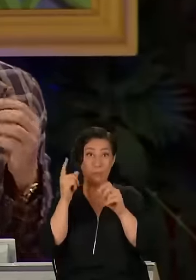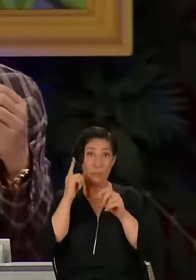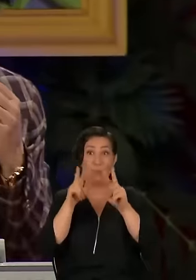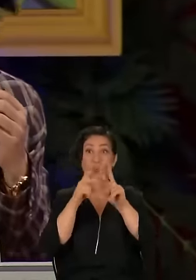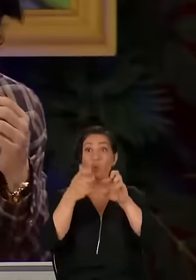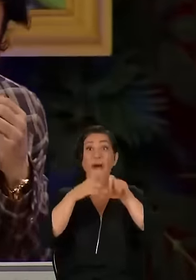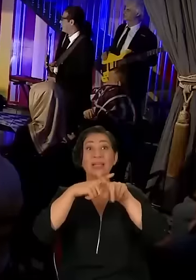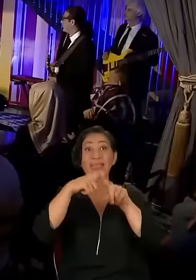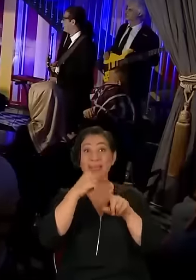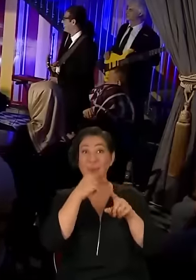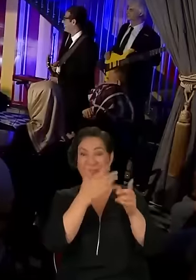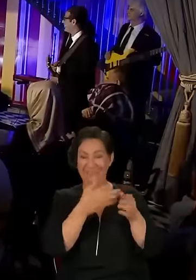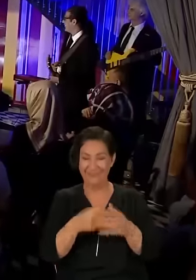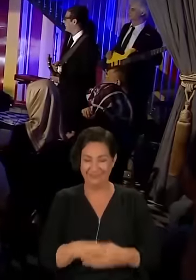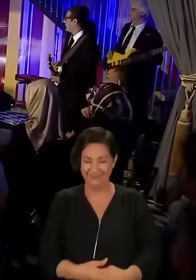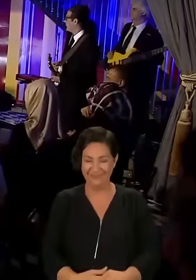Murat Övüç'e.